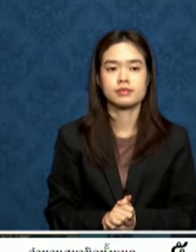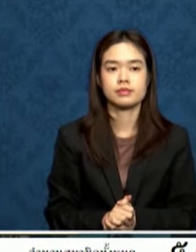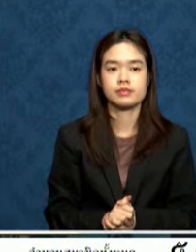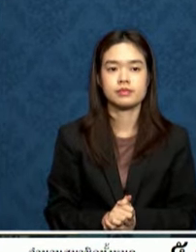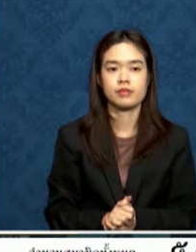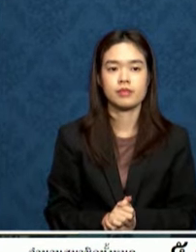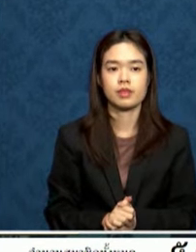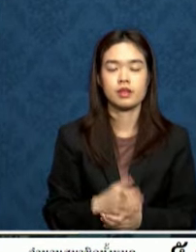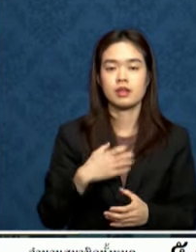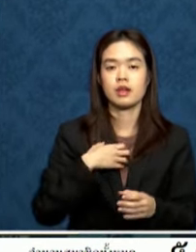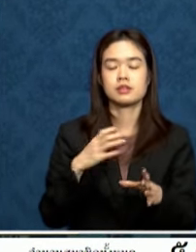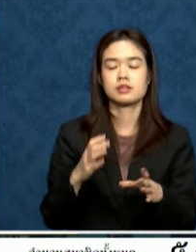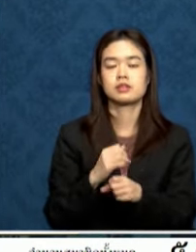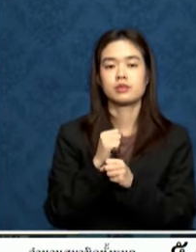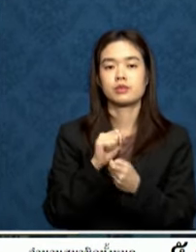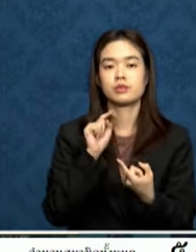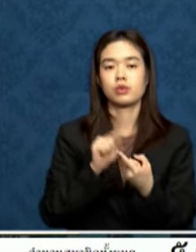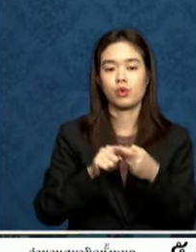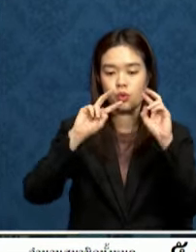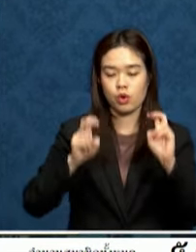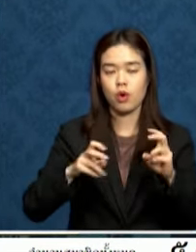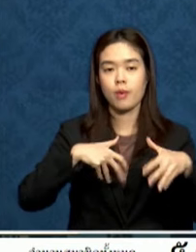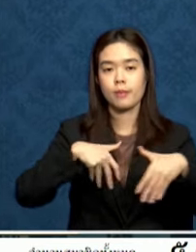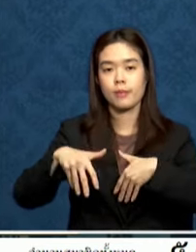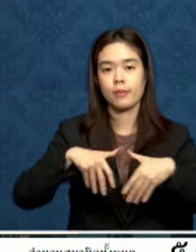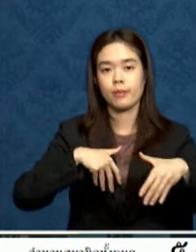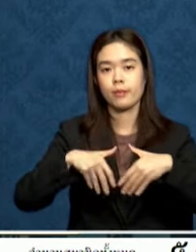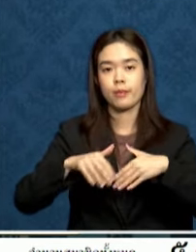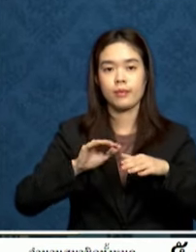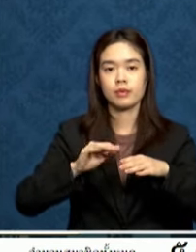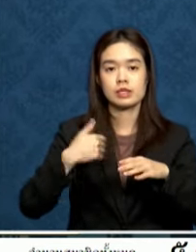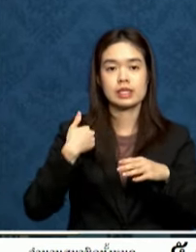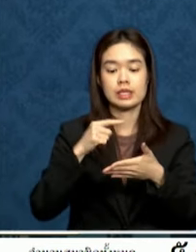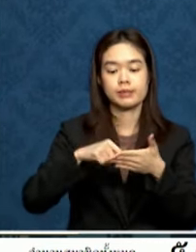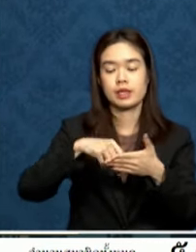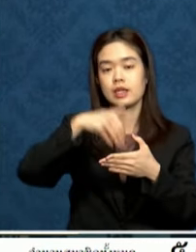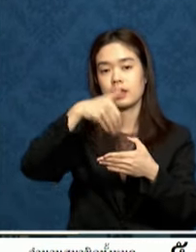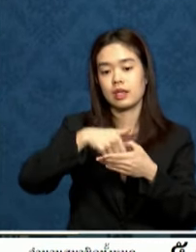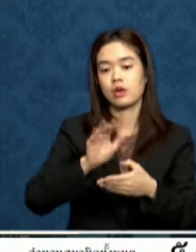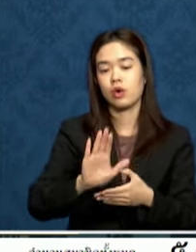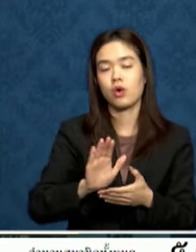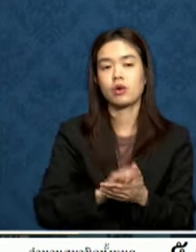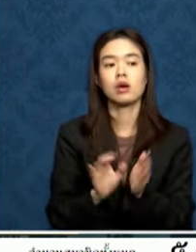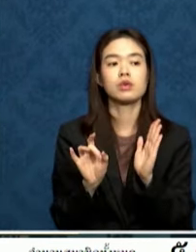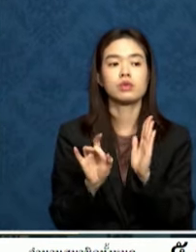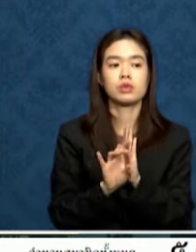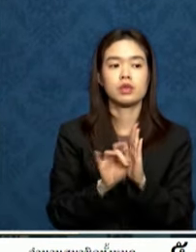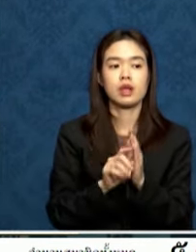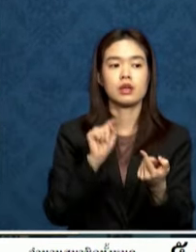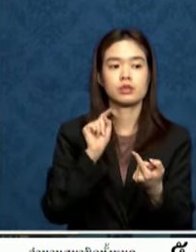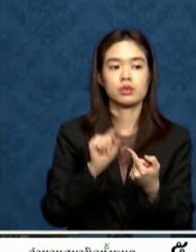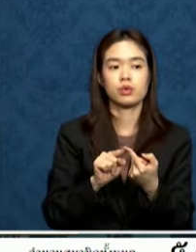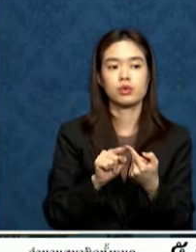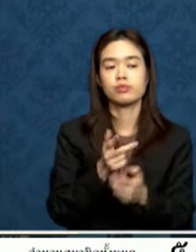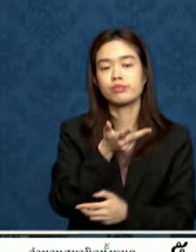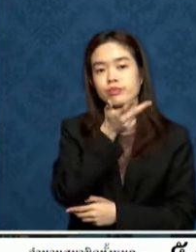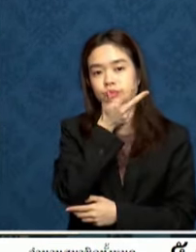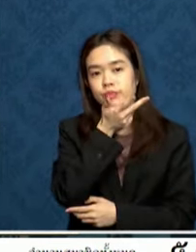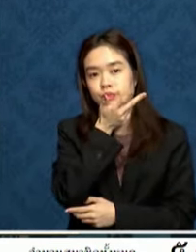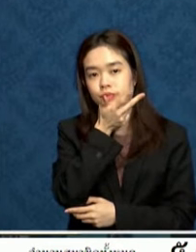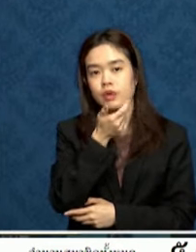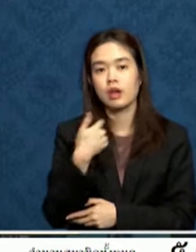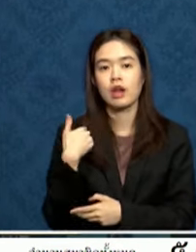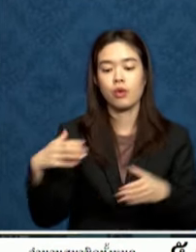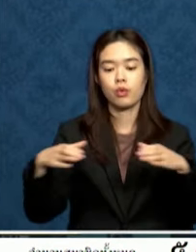เรื่องที่จัดทำประชามตินั้นร่างสุดท้ายครับท่านประธานครับร่างของท่านอนุทินและคณะครับท่าน